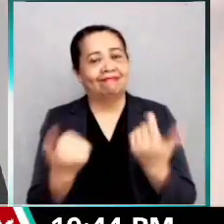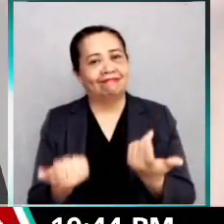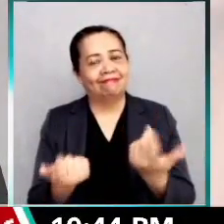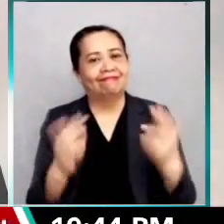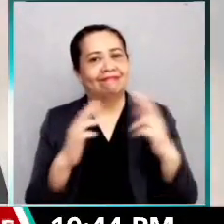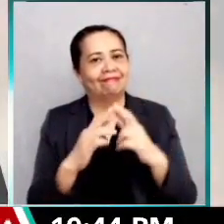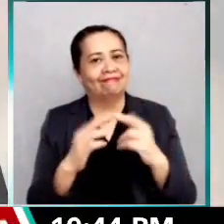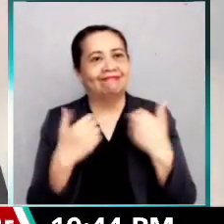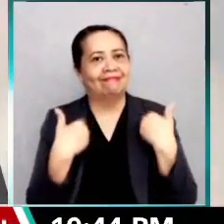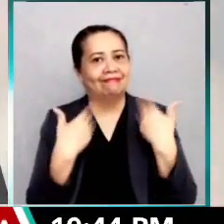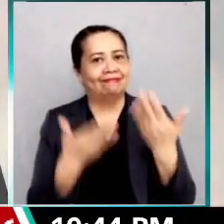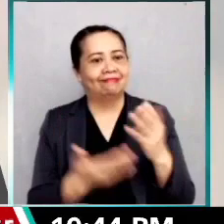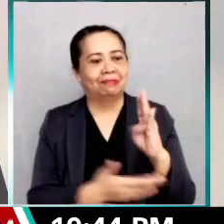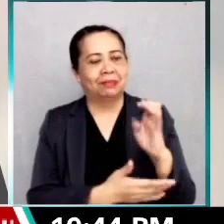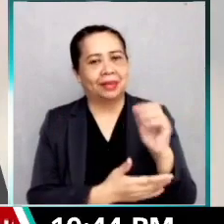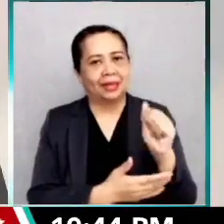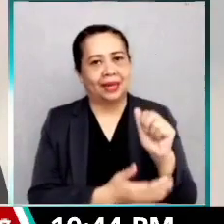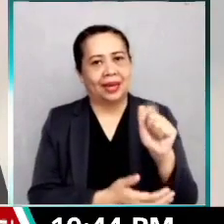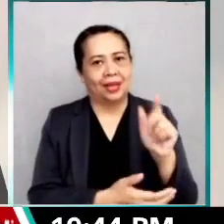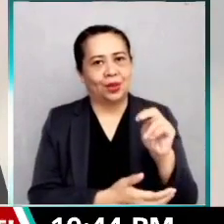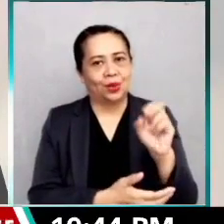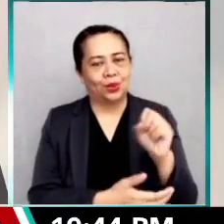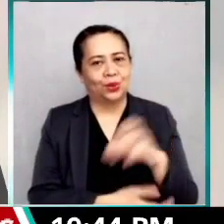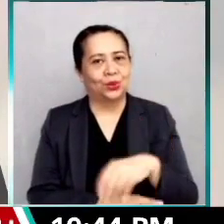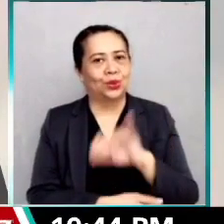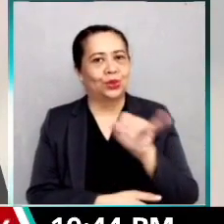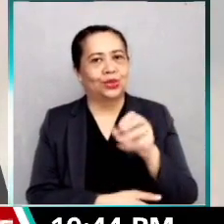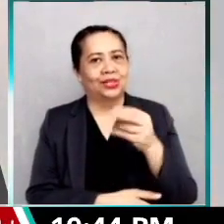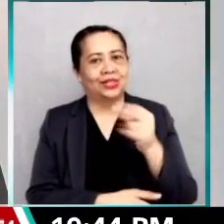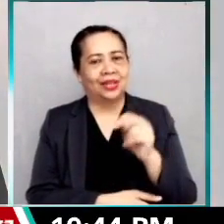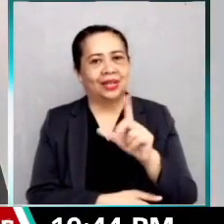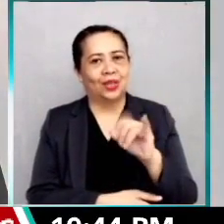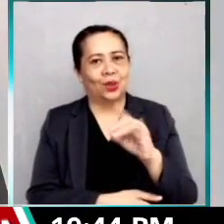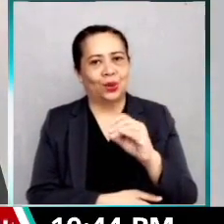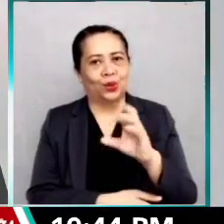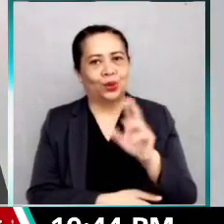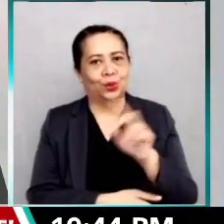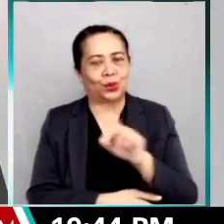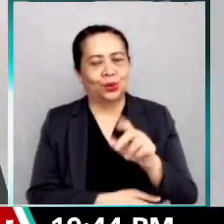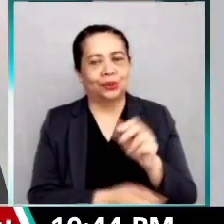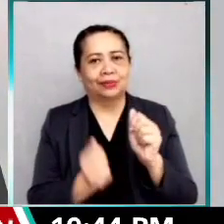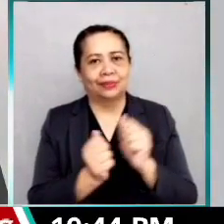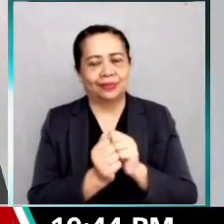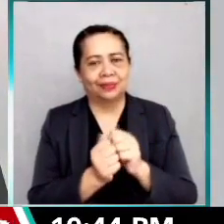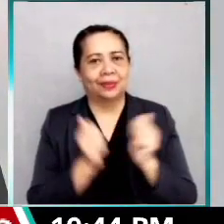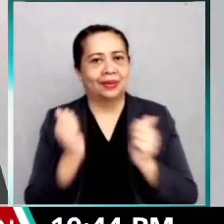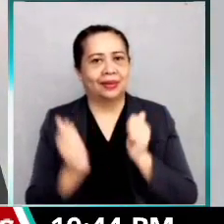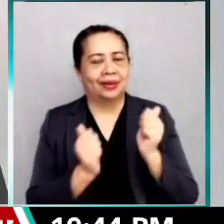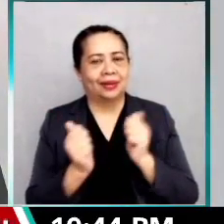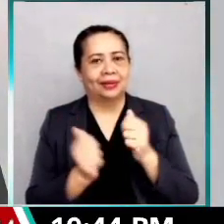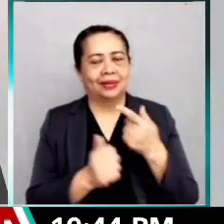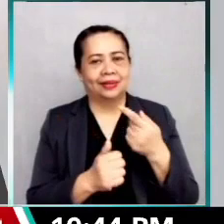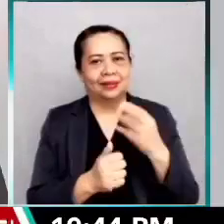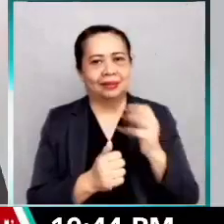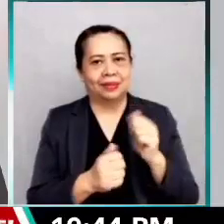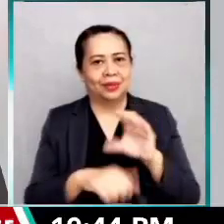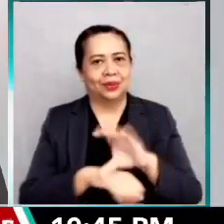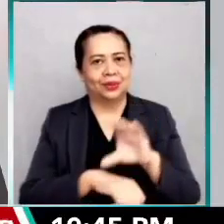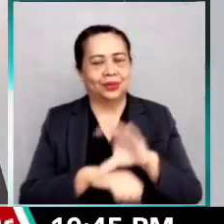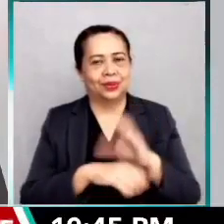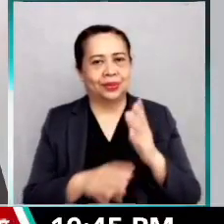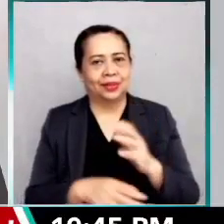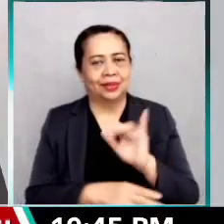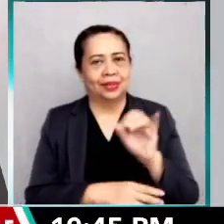sina Bea Alonzo at John Lloyd Cruz. Present din ang Sparkle GMA Artist Center Consultant na si Johnny